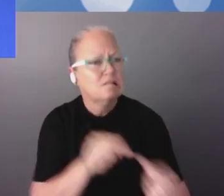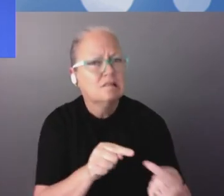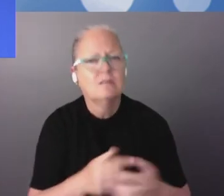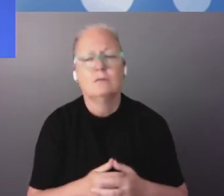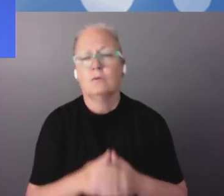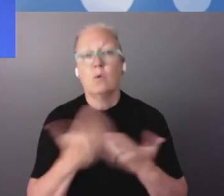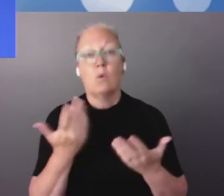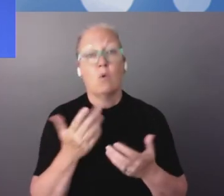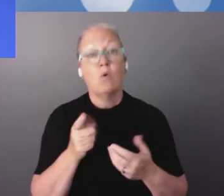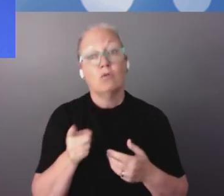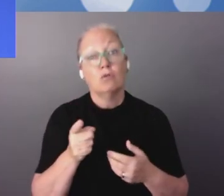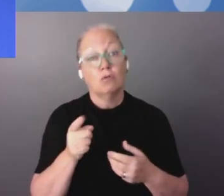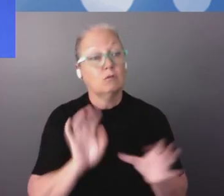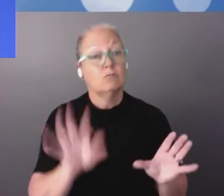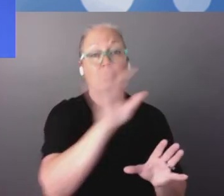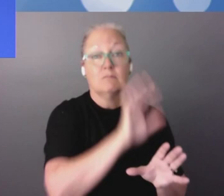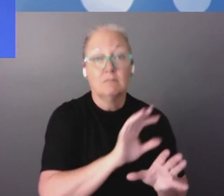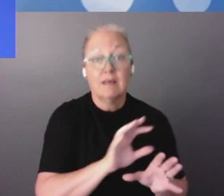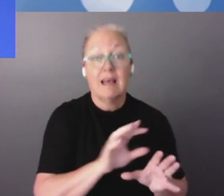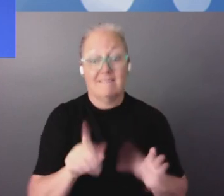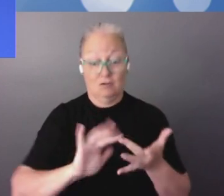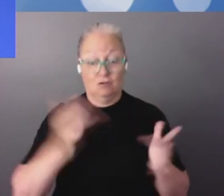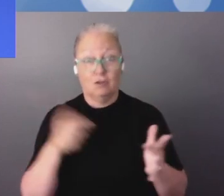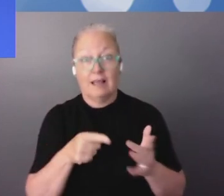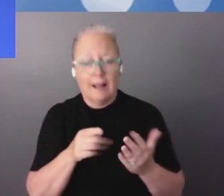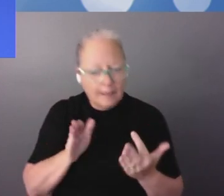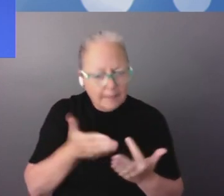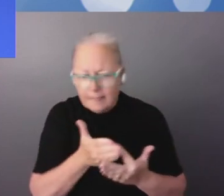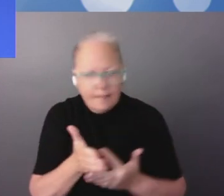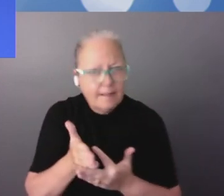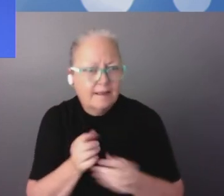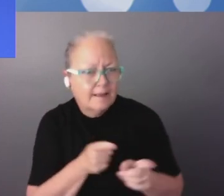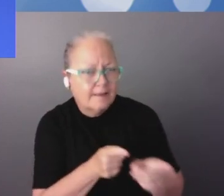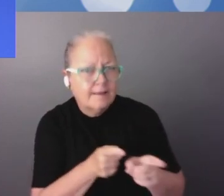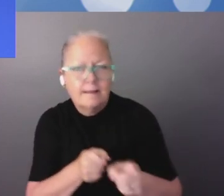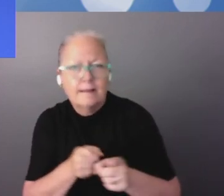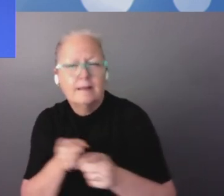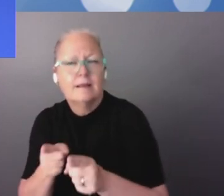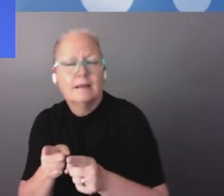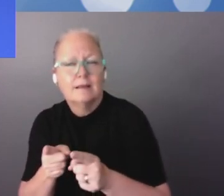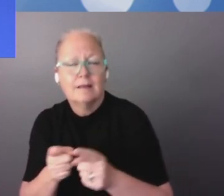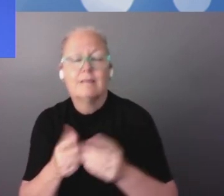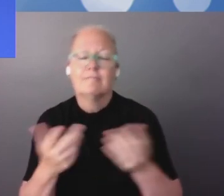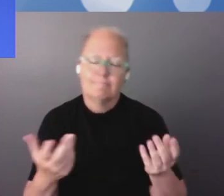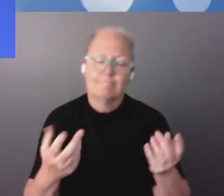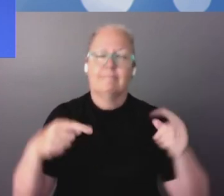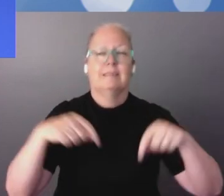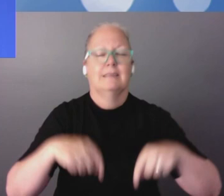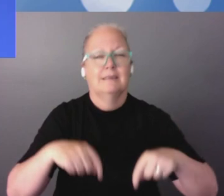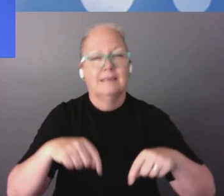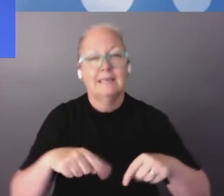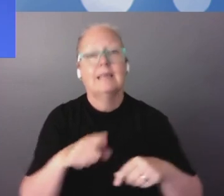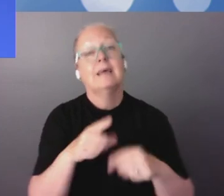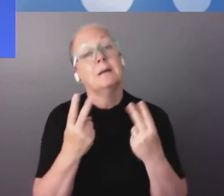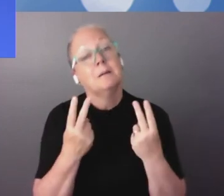оружия. И поэтому не так уж много дел, которые важнее того,